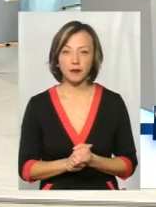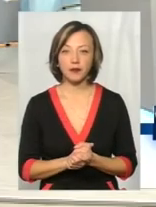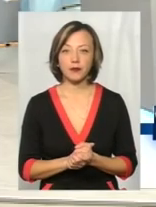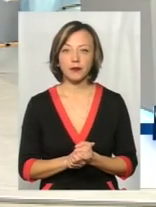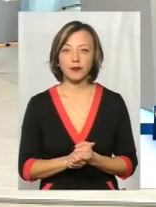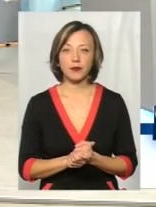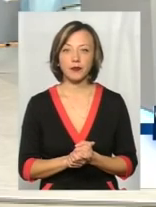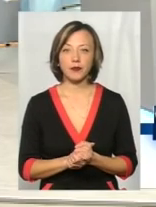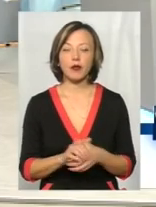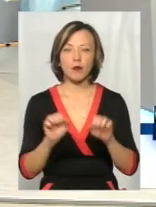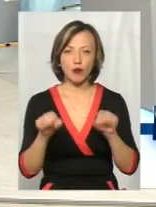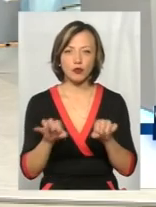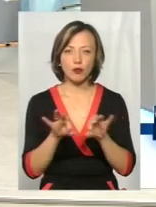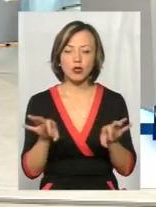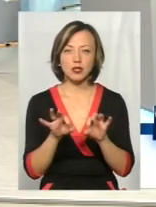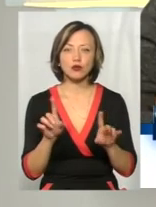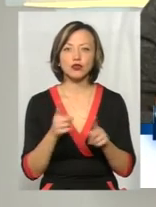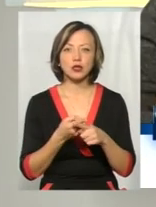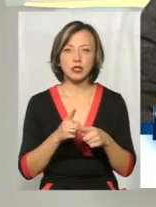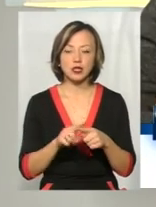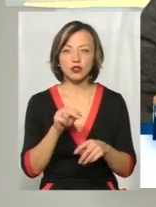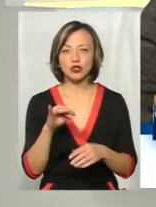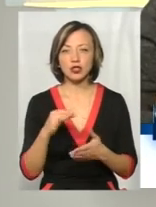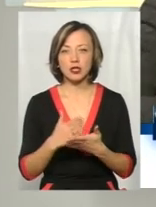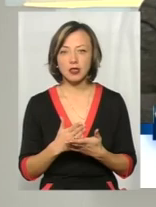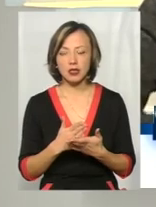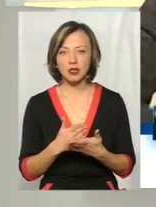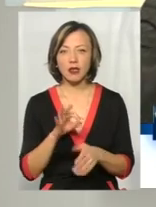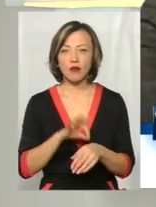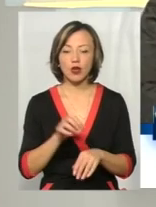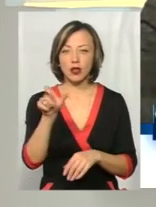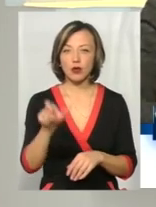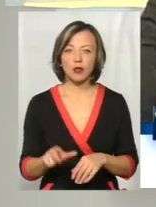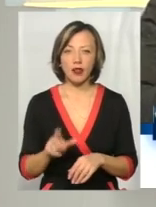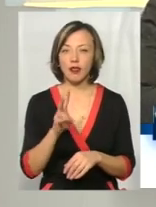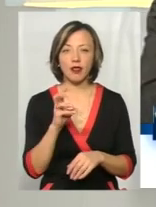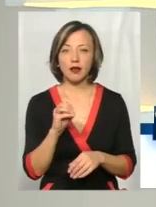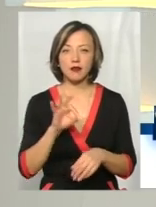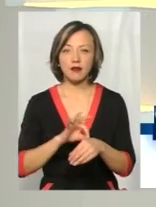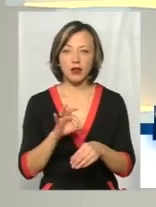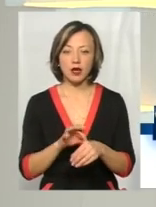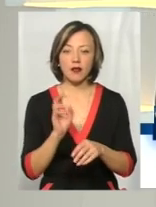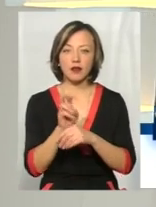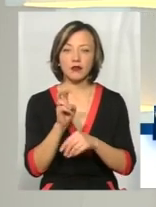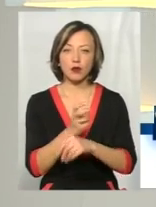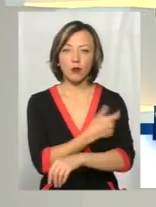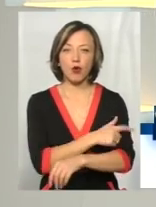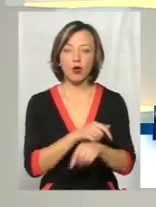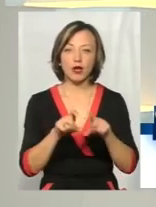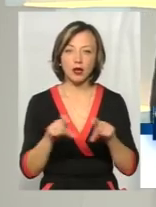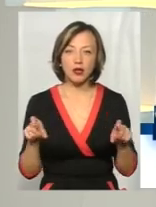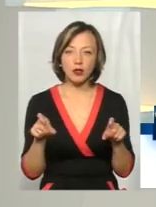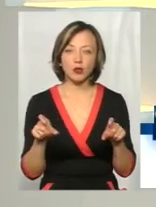От можете якось пояснити, що це? І чи є, от, ну, захворіла, ну, там, не захворіла, а просто там вона відвідує поліклініку, там,